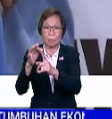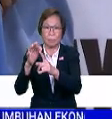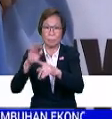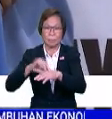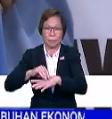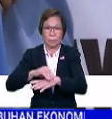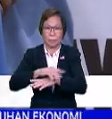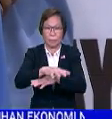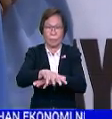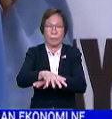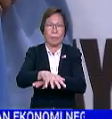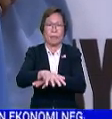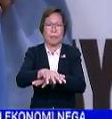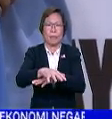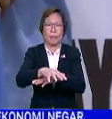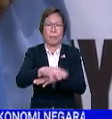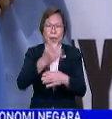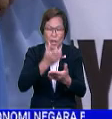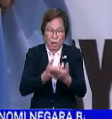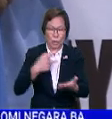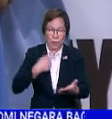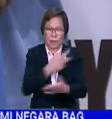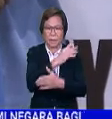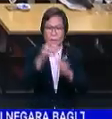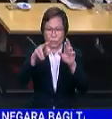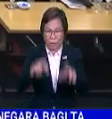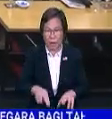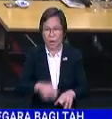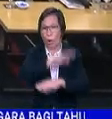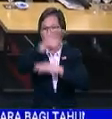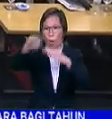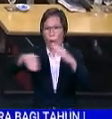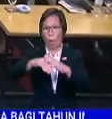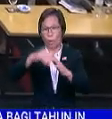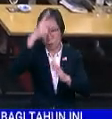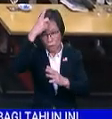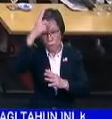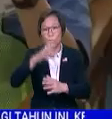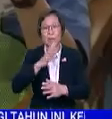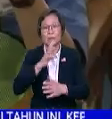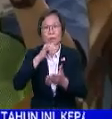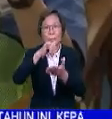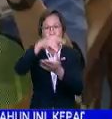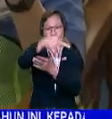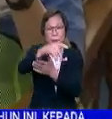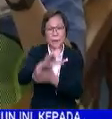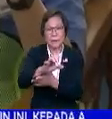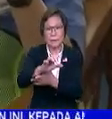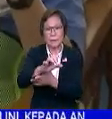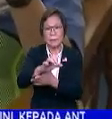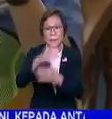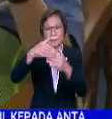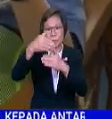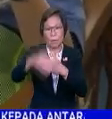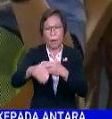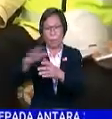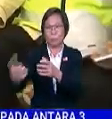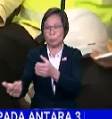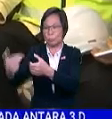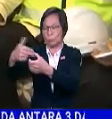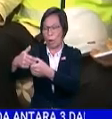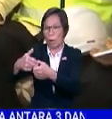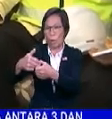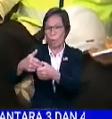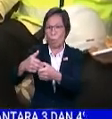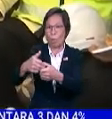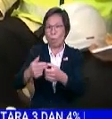kita dan rakyat keseluruhan. Datuk Seri Fadilah berkata demikian dalam sidang media selepas sesi libat urus